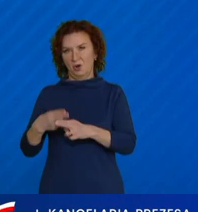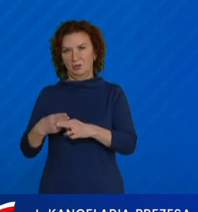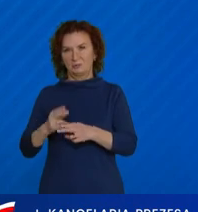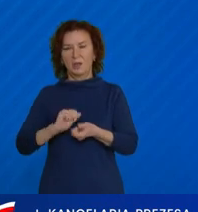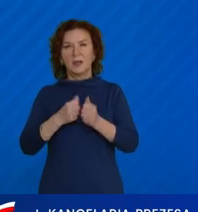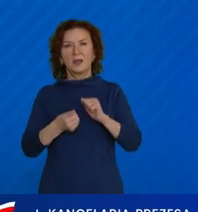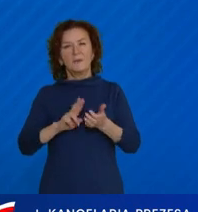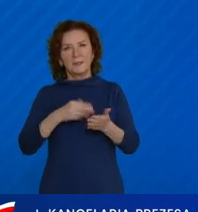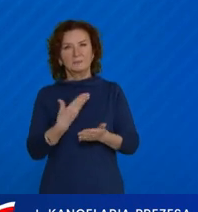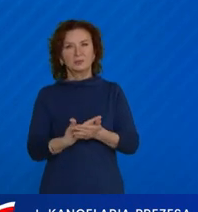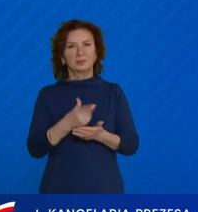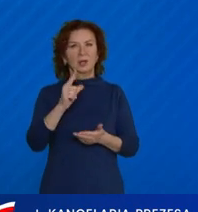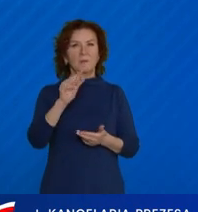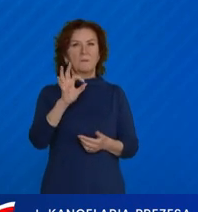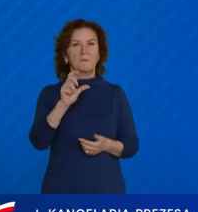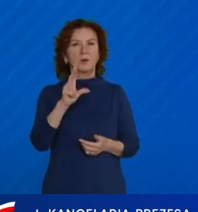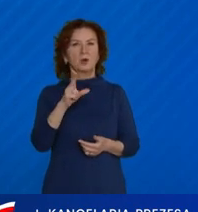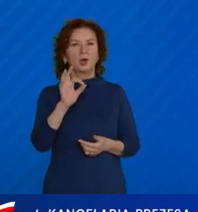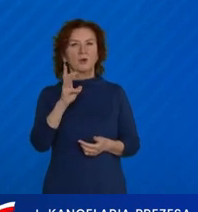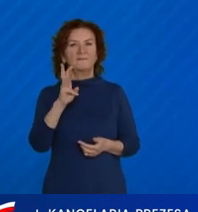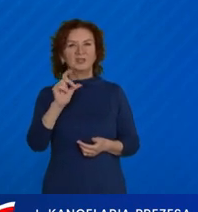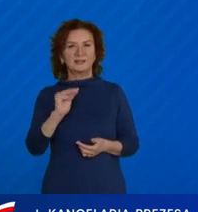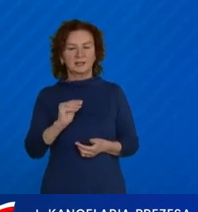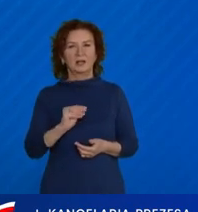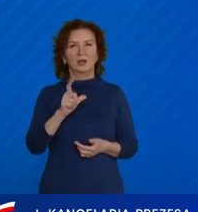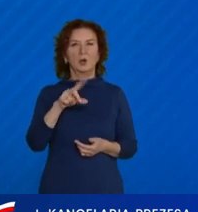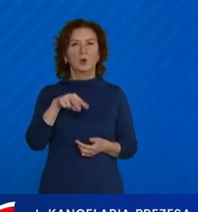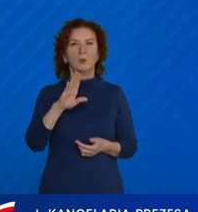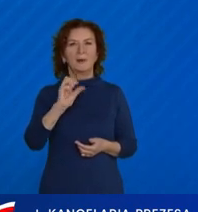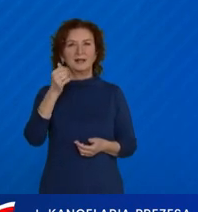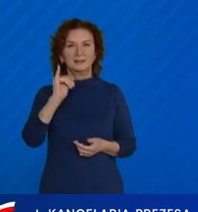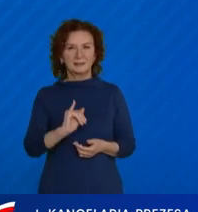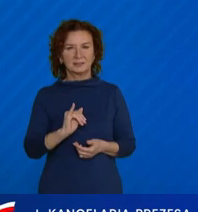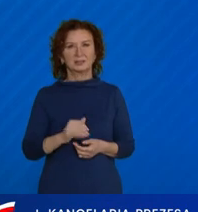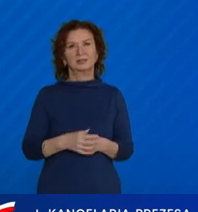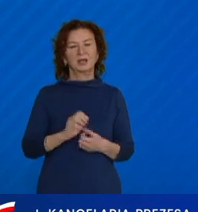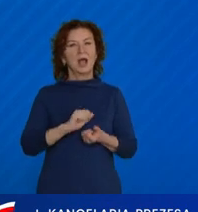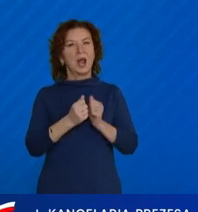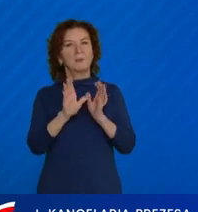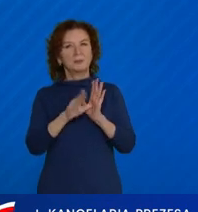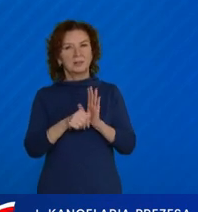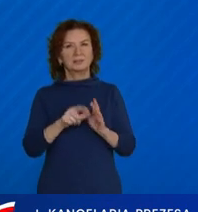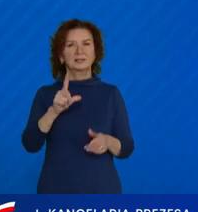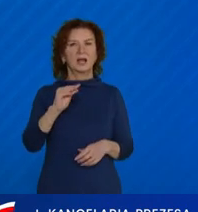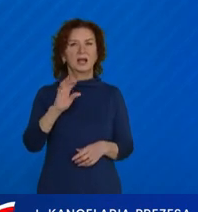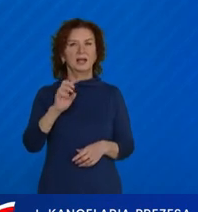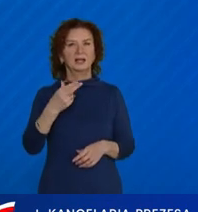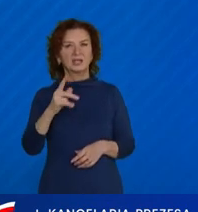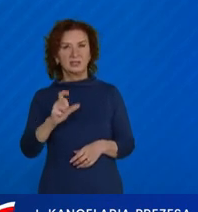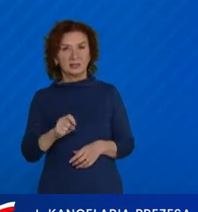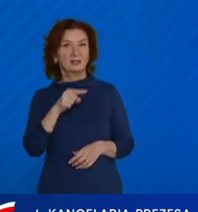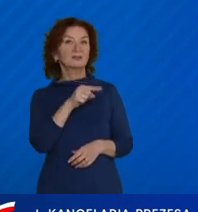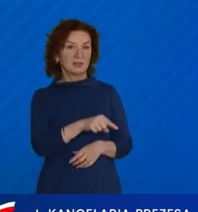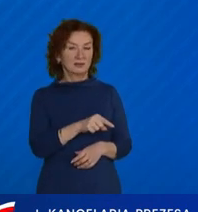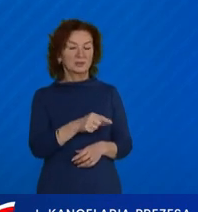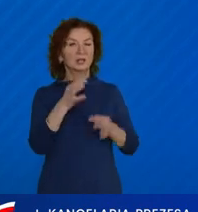jak Polkowicki, Lubański, Chełmiński, czy są miasta takie jak Legnica. I tam